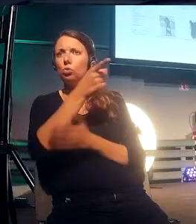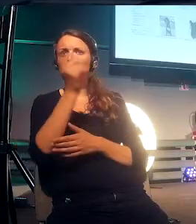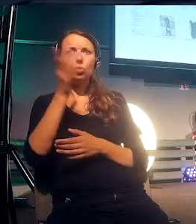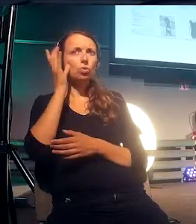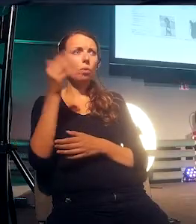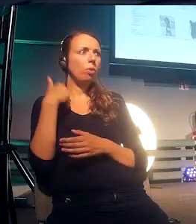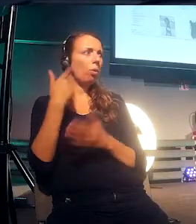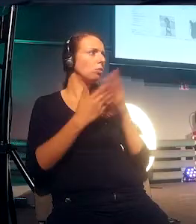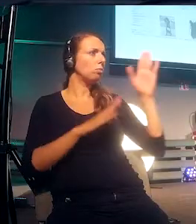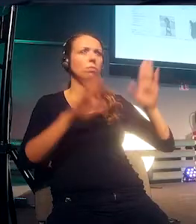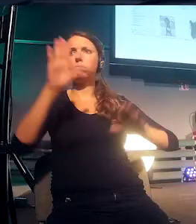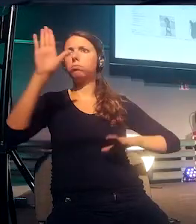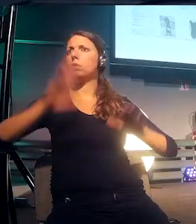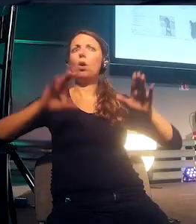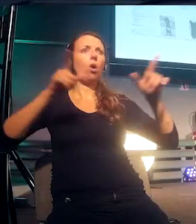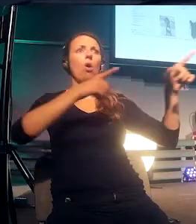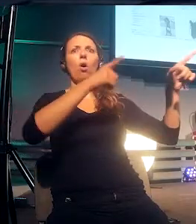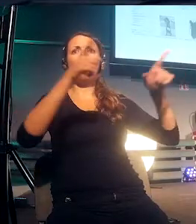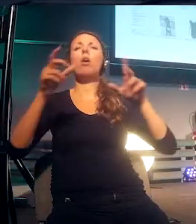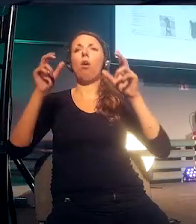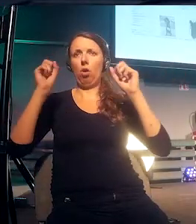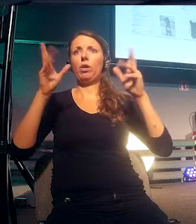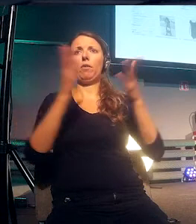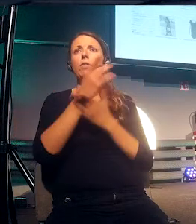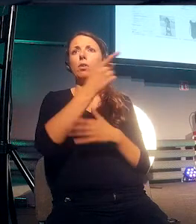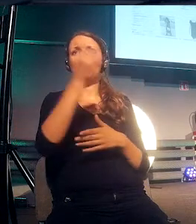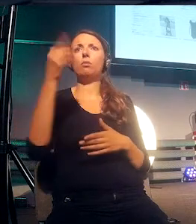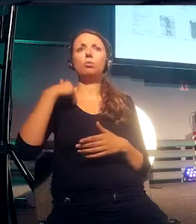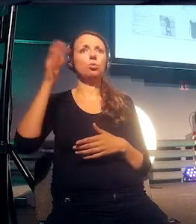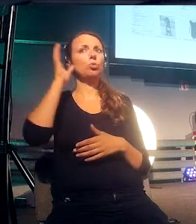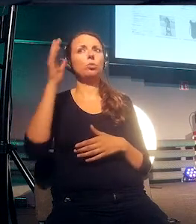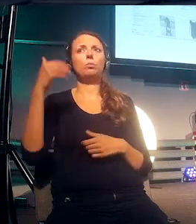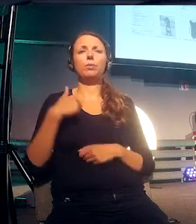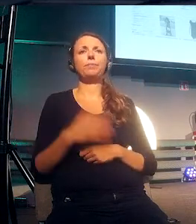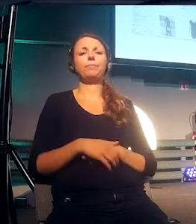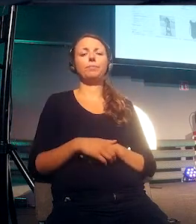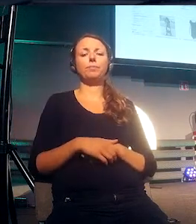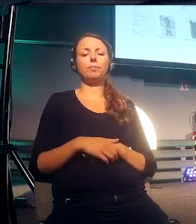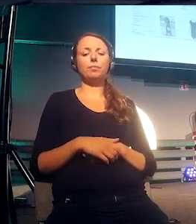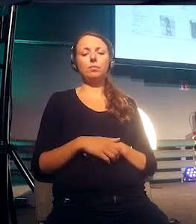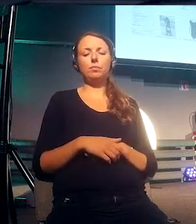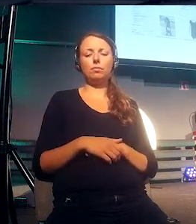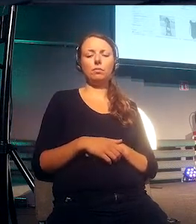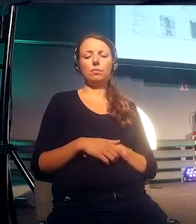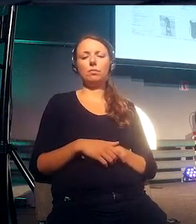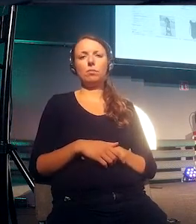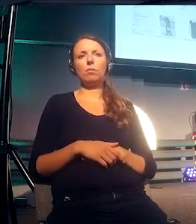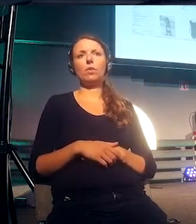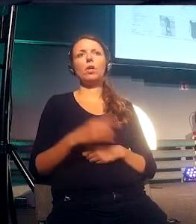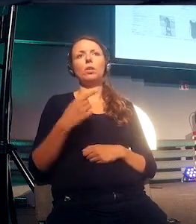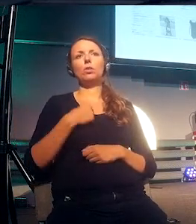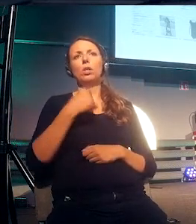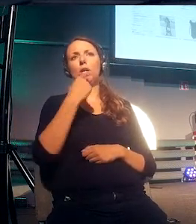Okej, ktoś słyszał, super. Mianowicie to, co ja rekomenduję, żeby robić, czyli to